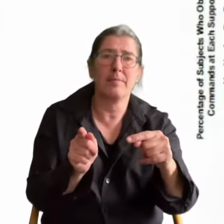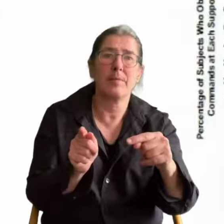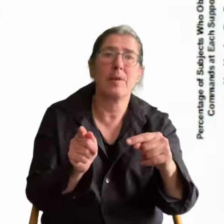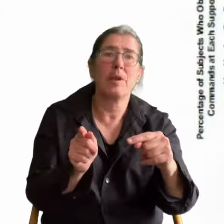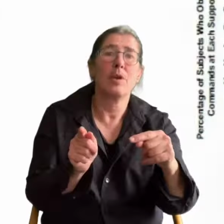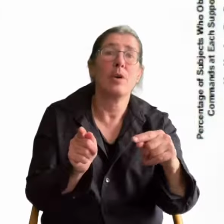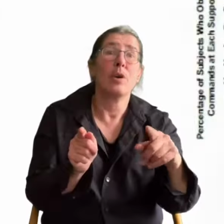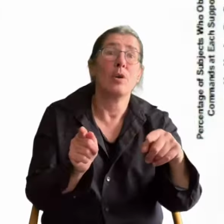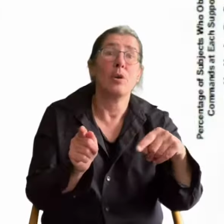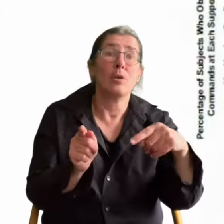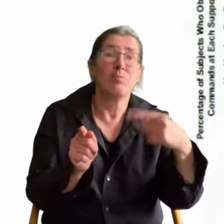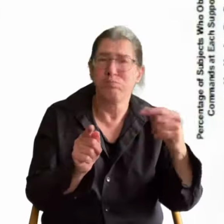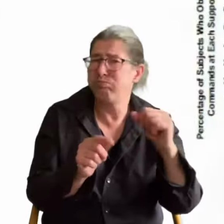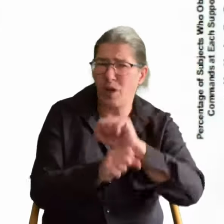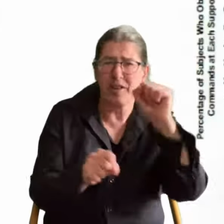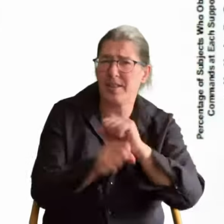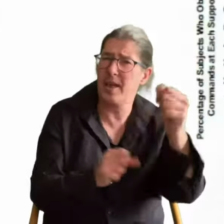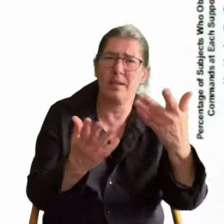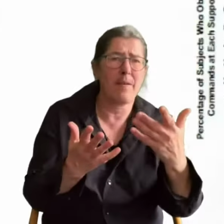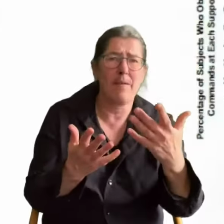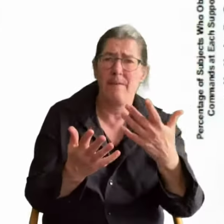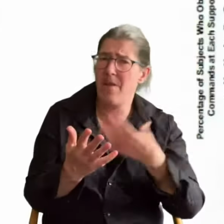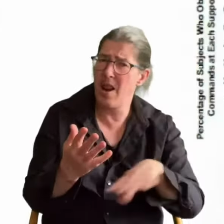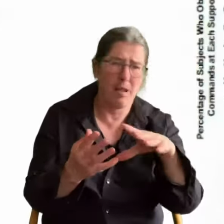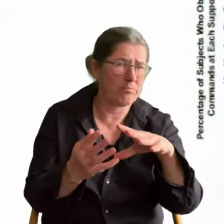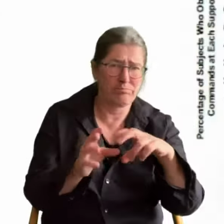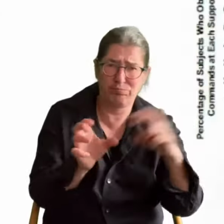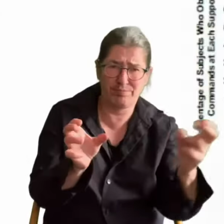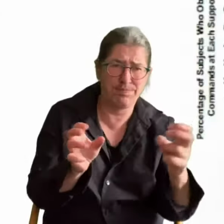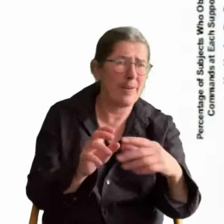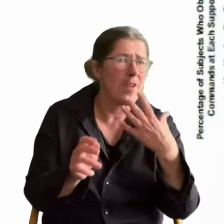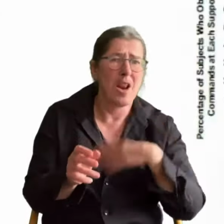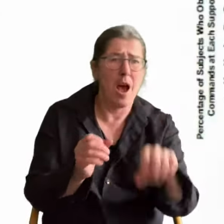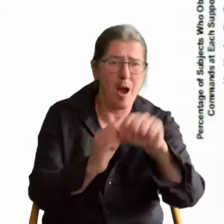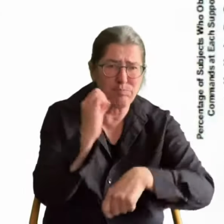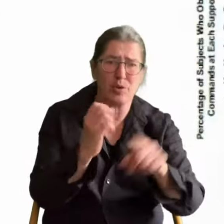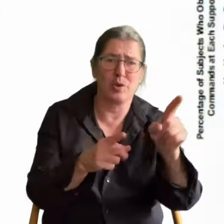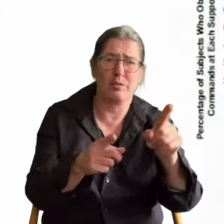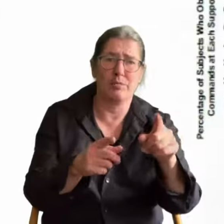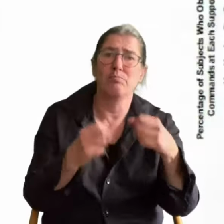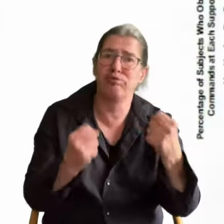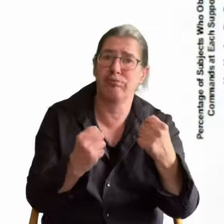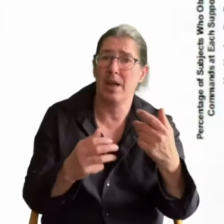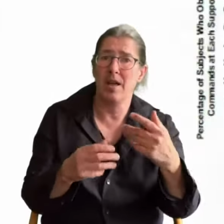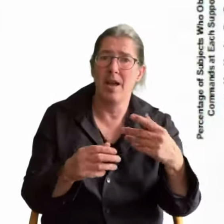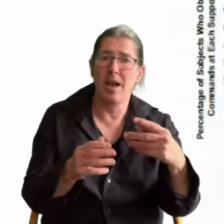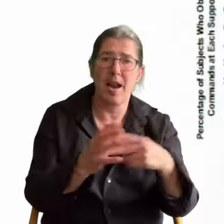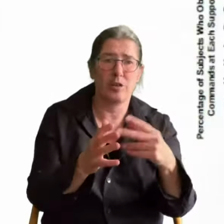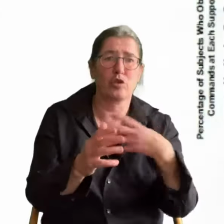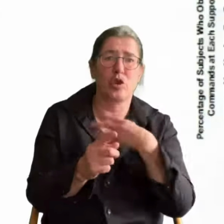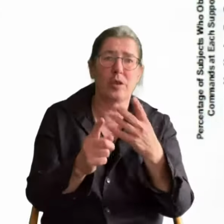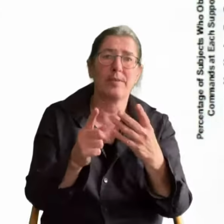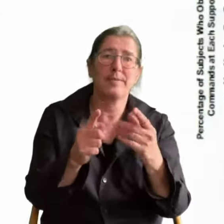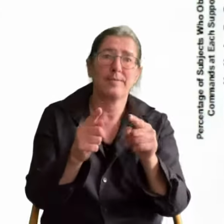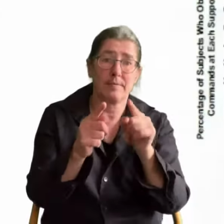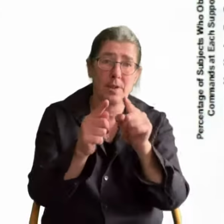behämmert und protestiert und aus dem experiment raus will also bei einem sehr starken elektroschock